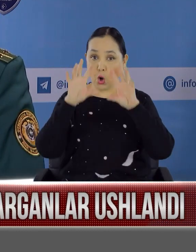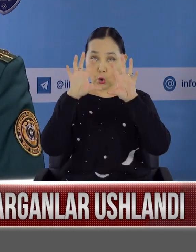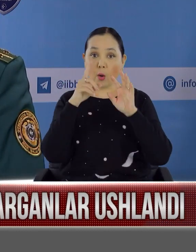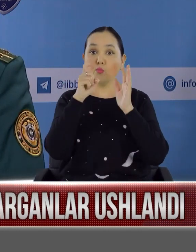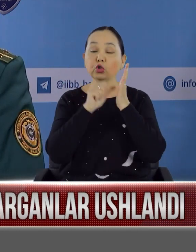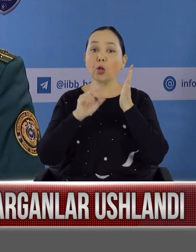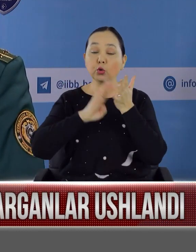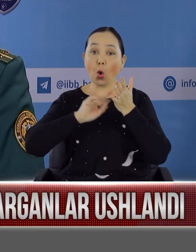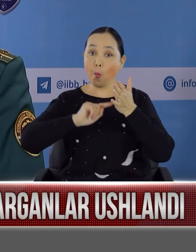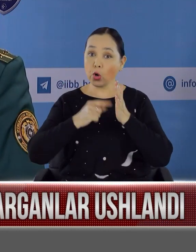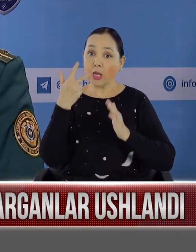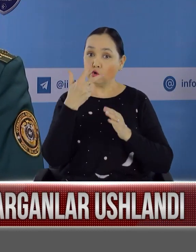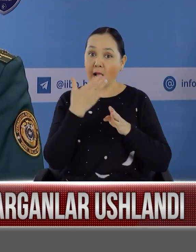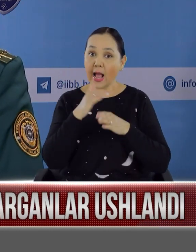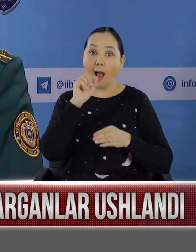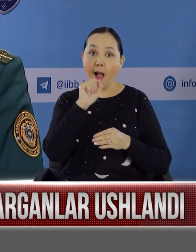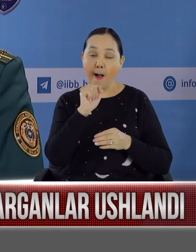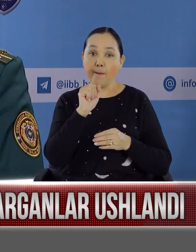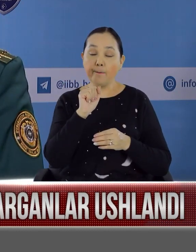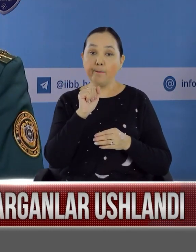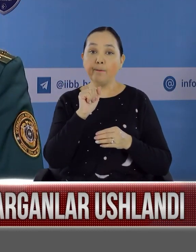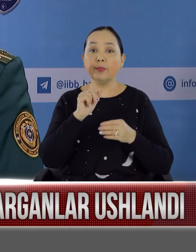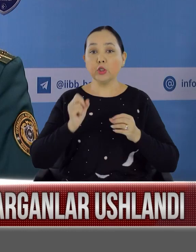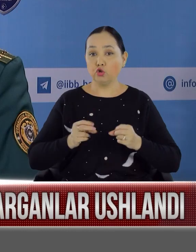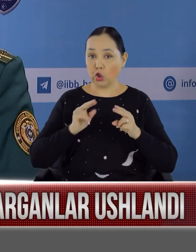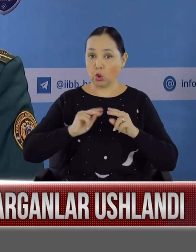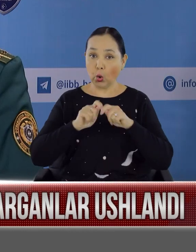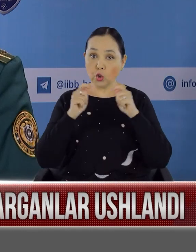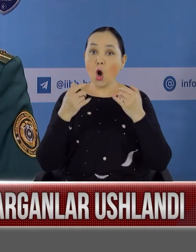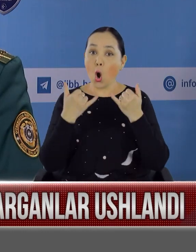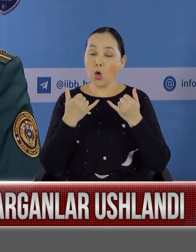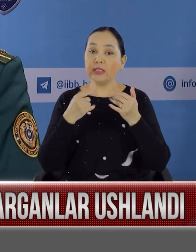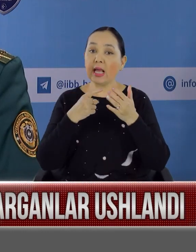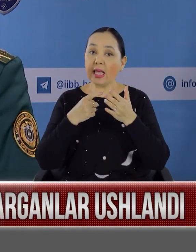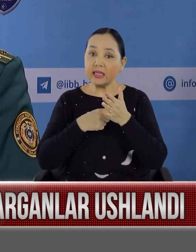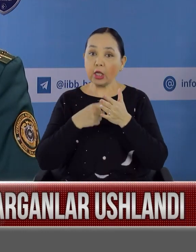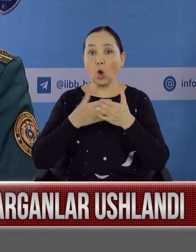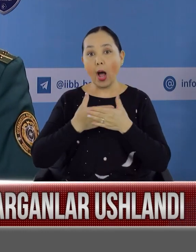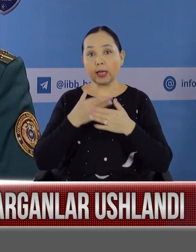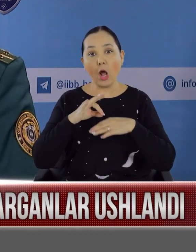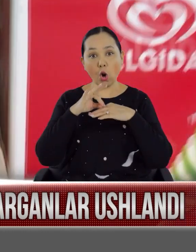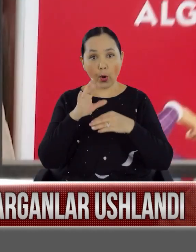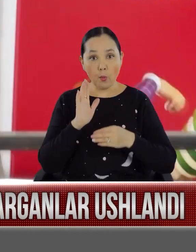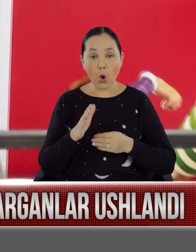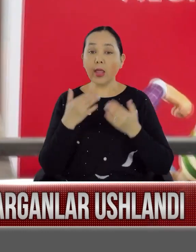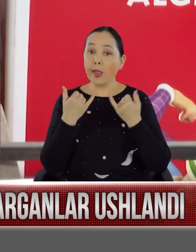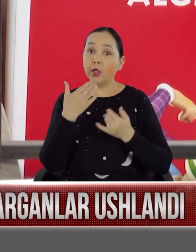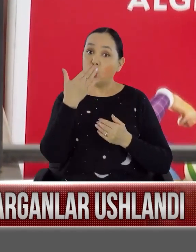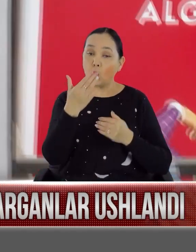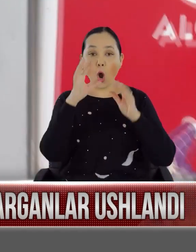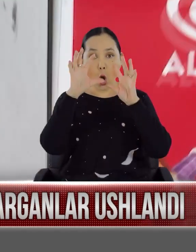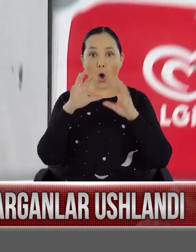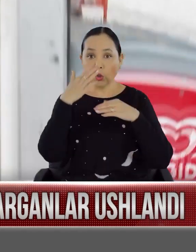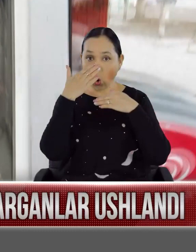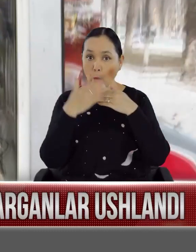kodeksining 169-moddasi 3-qismi A bandi bilan jinoyat ishi qo'zg'atilib, hozirda dastlabki tergov harakatlari olib borilmoqda. Endi ular